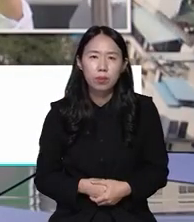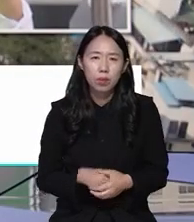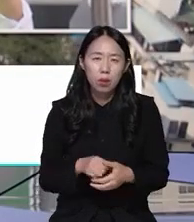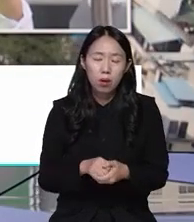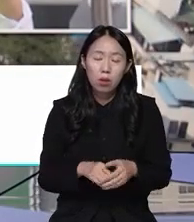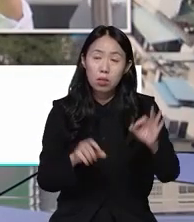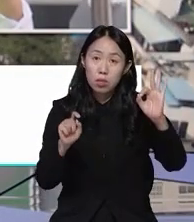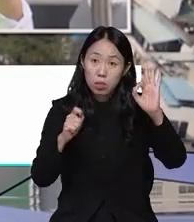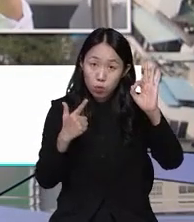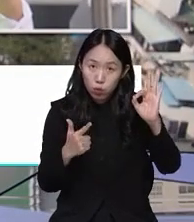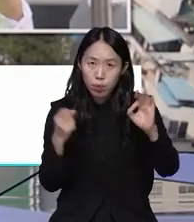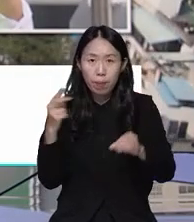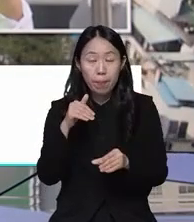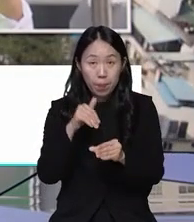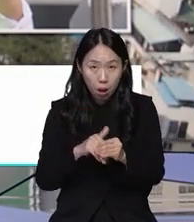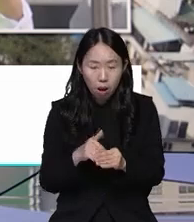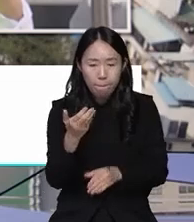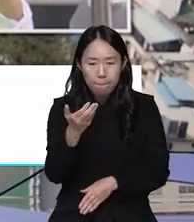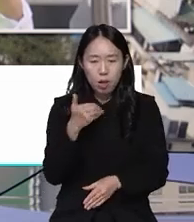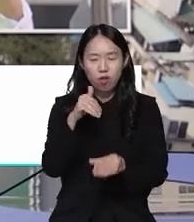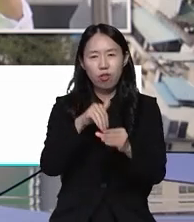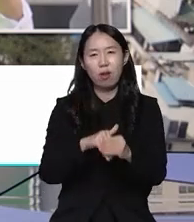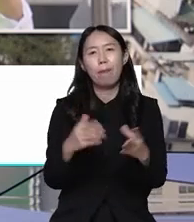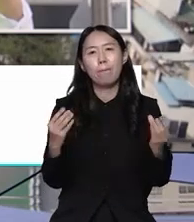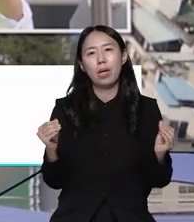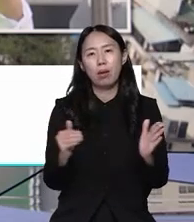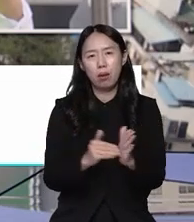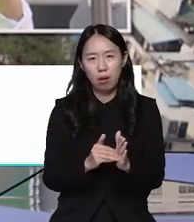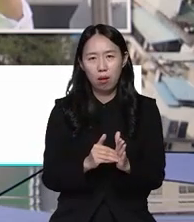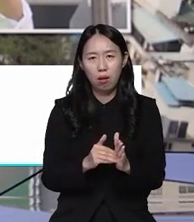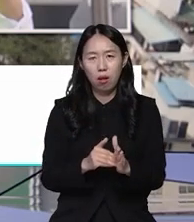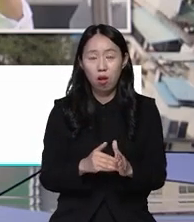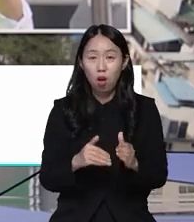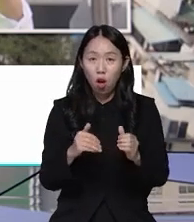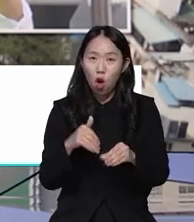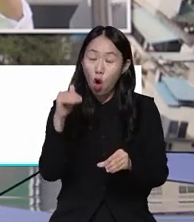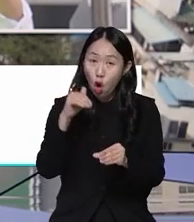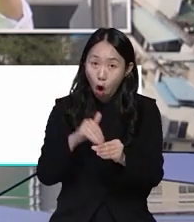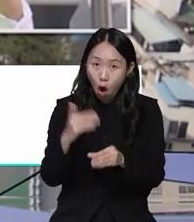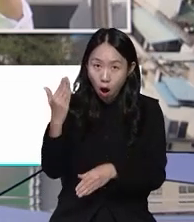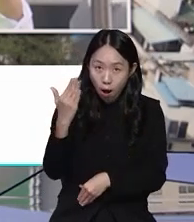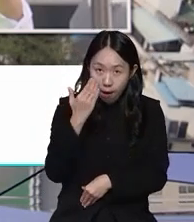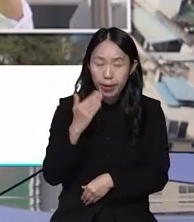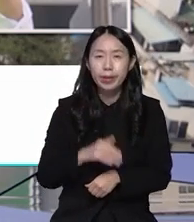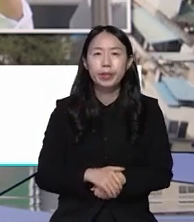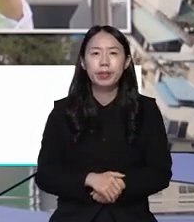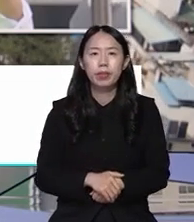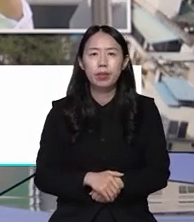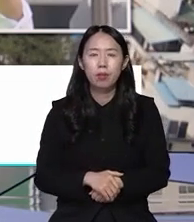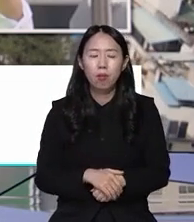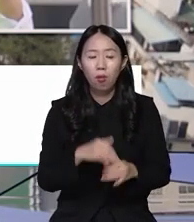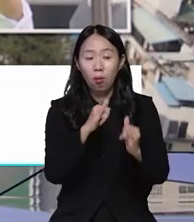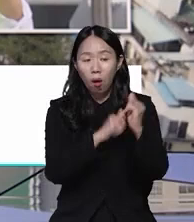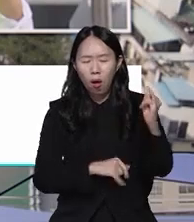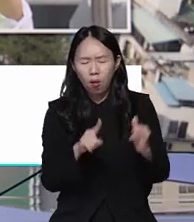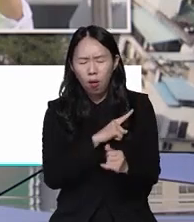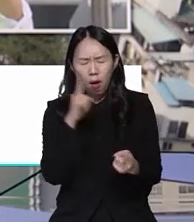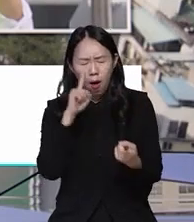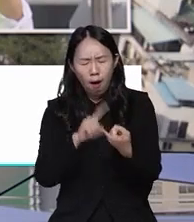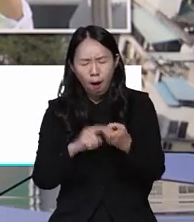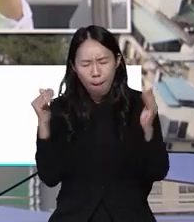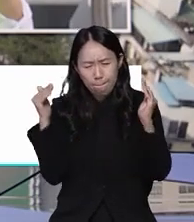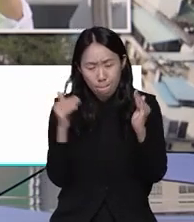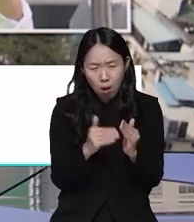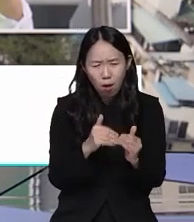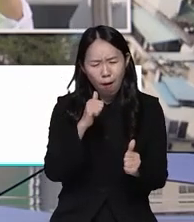10.16 재보궐선거가 사전투표까지 마무리된 가운데 선거가 막판으로 치닫고 있습니다. 역대급 관심 속에 치열한